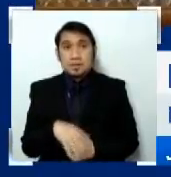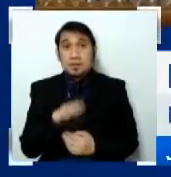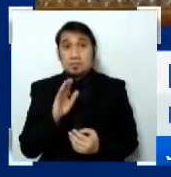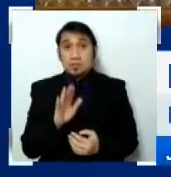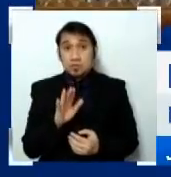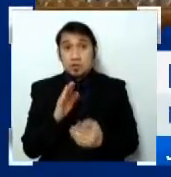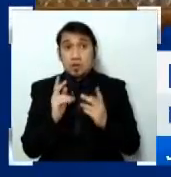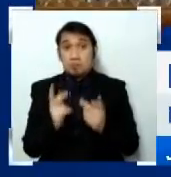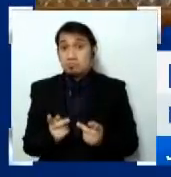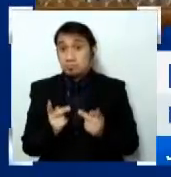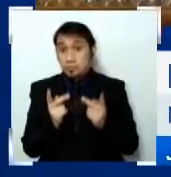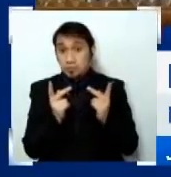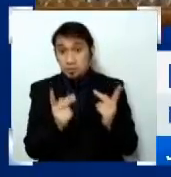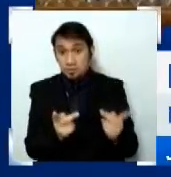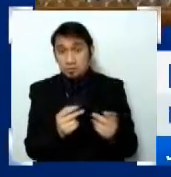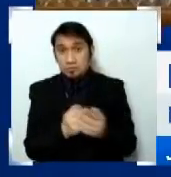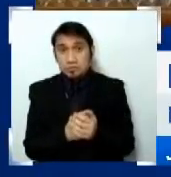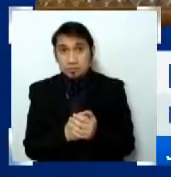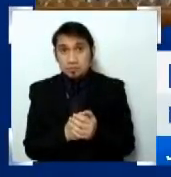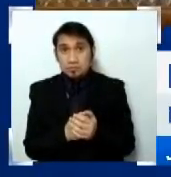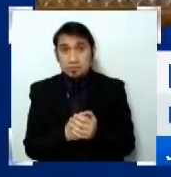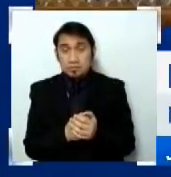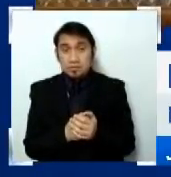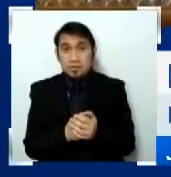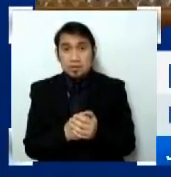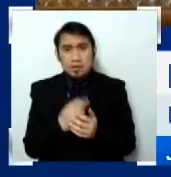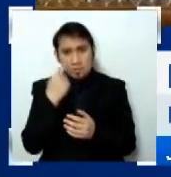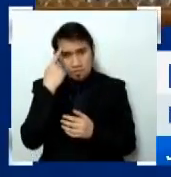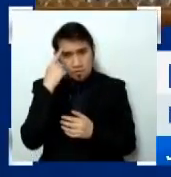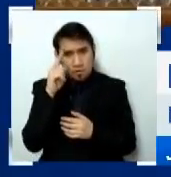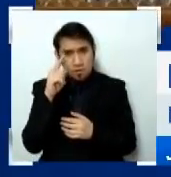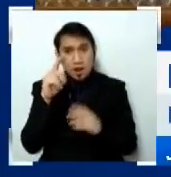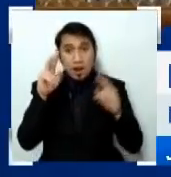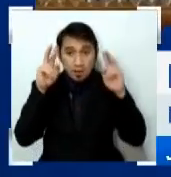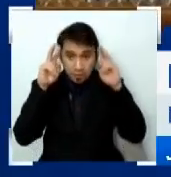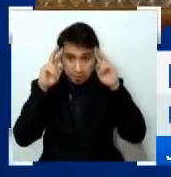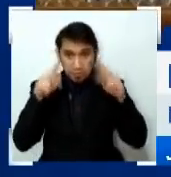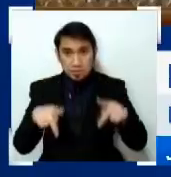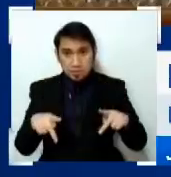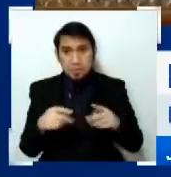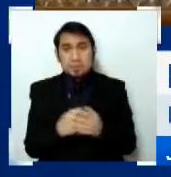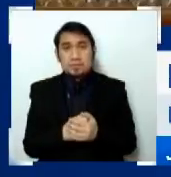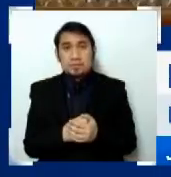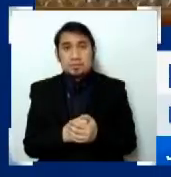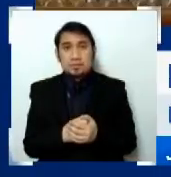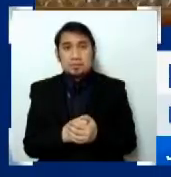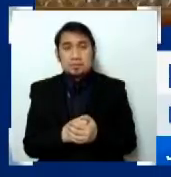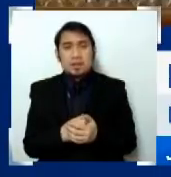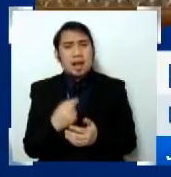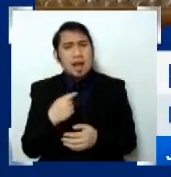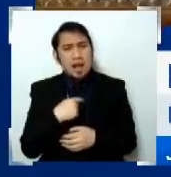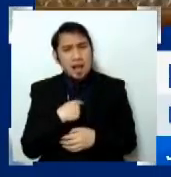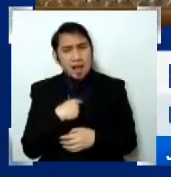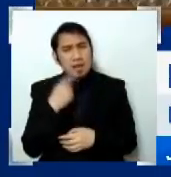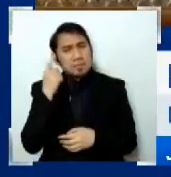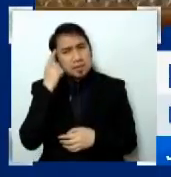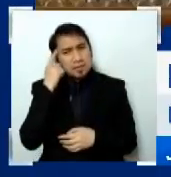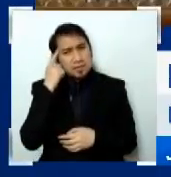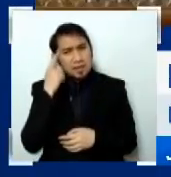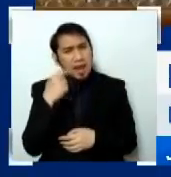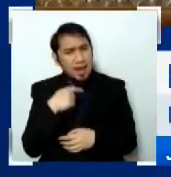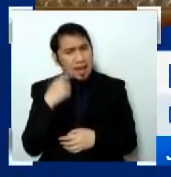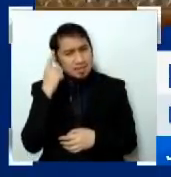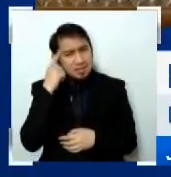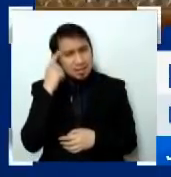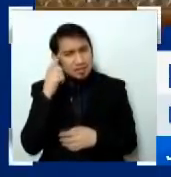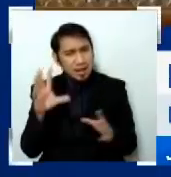run for vice president, medyo I'm sold to the idea.